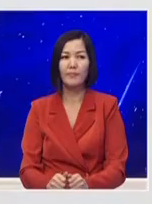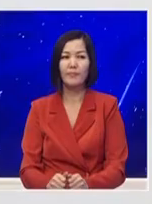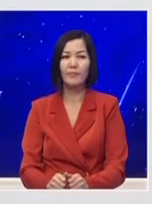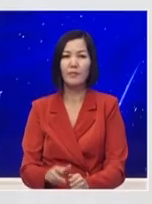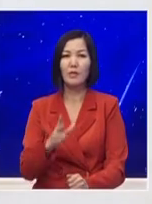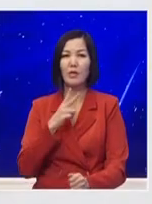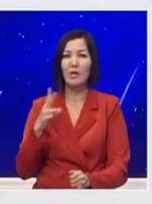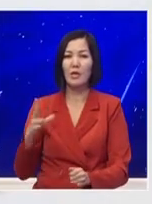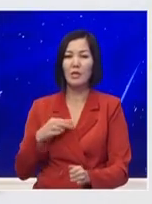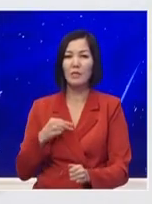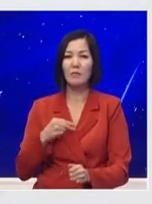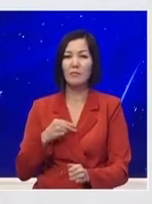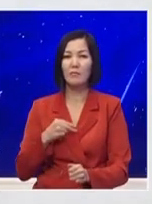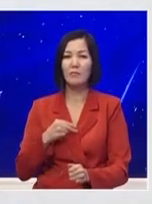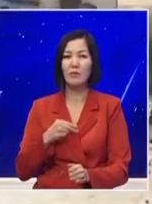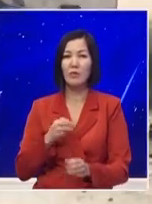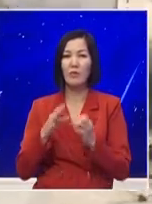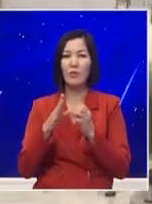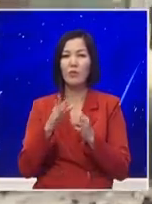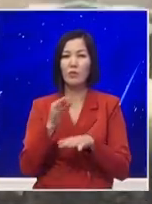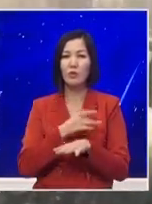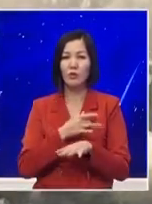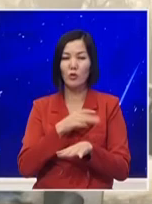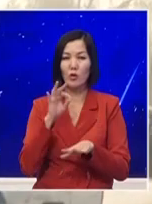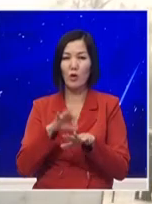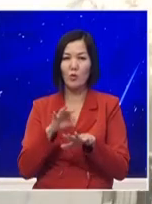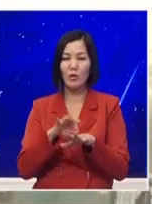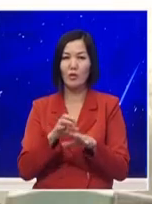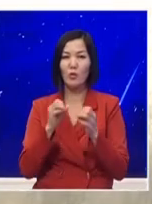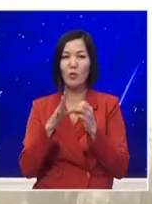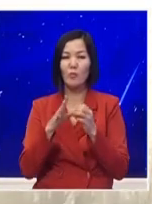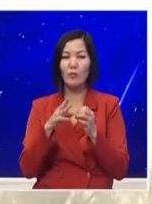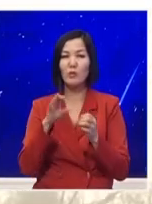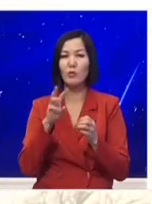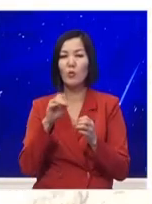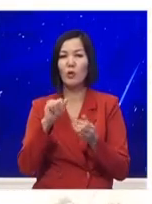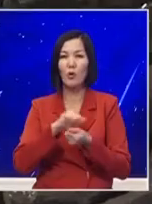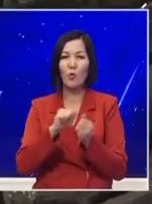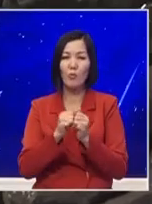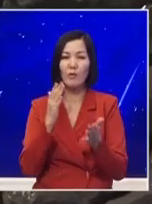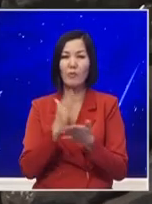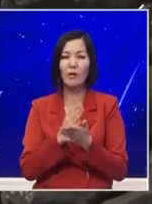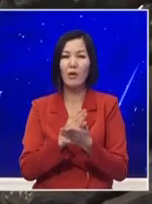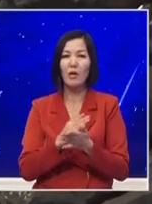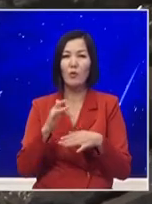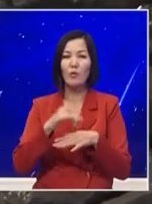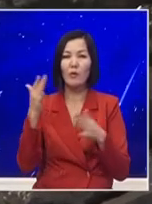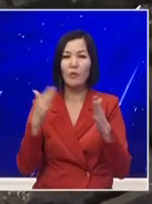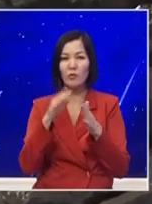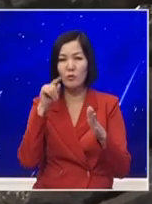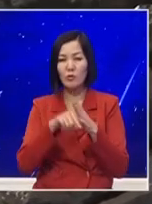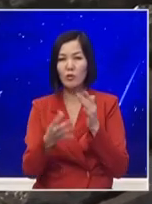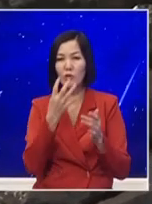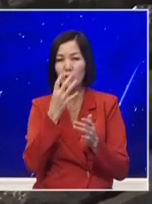15 жаста, жүректен ауру. Бүгінгі таңда мұнда 25 тонна көмір бар. Күн сайын көп қабатты үйді жылытуға